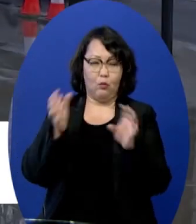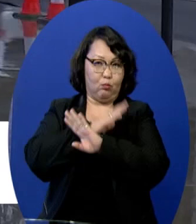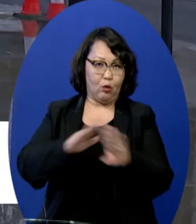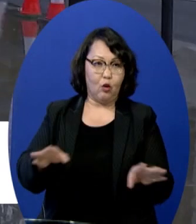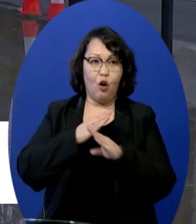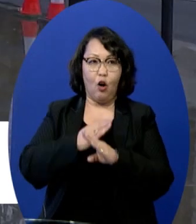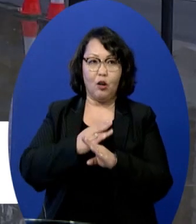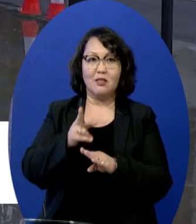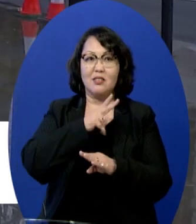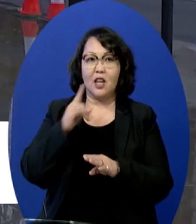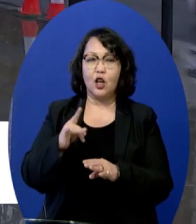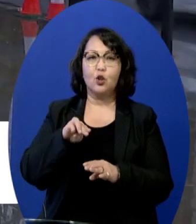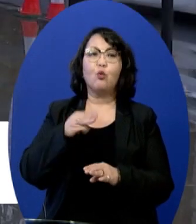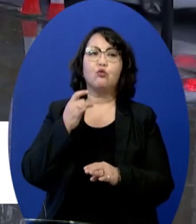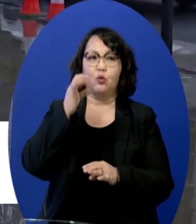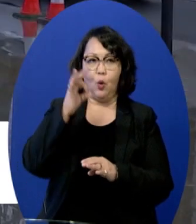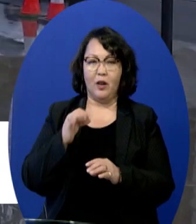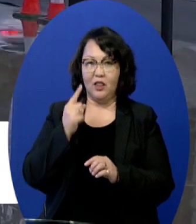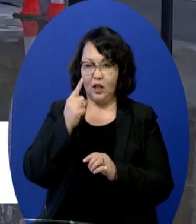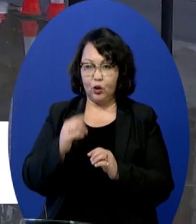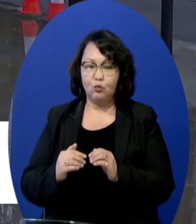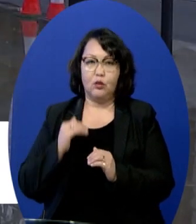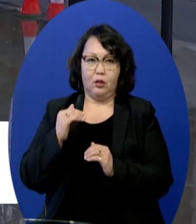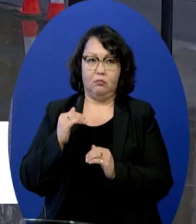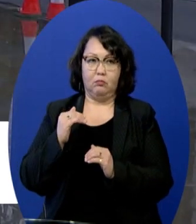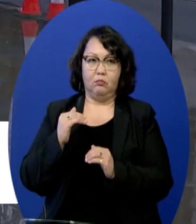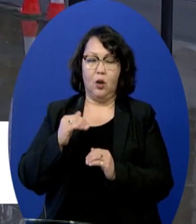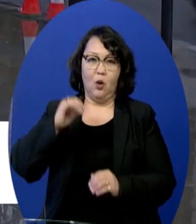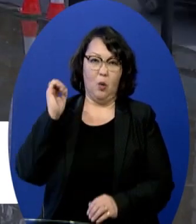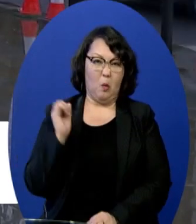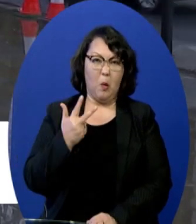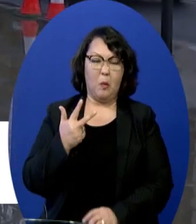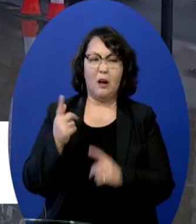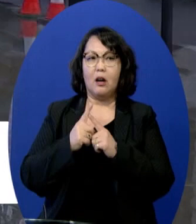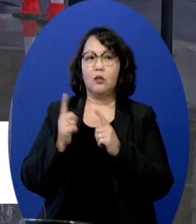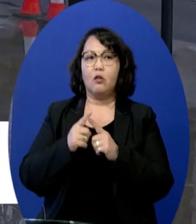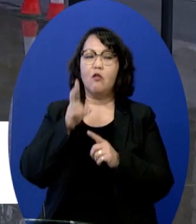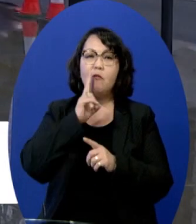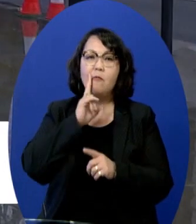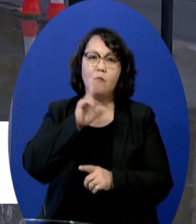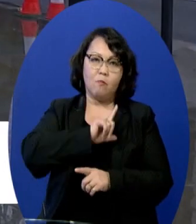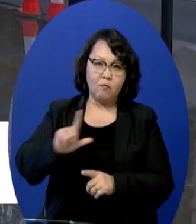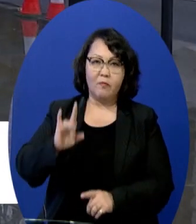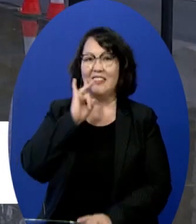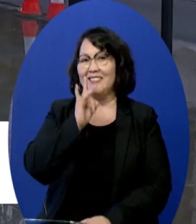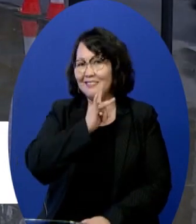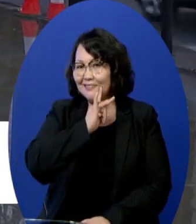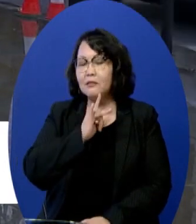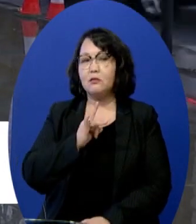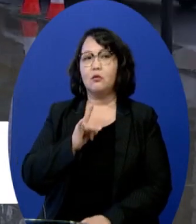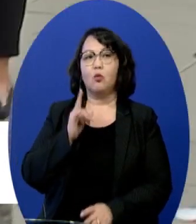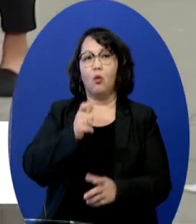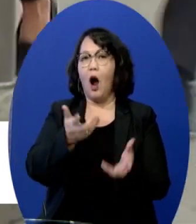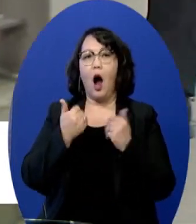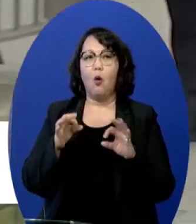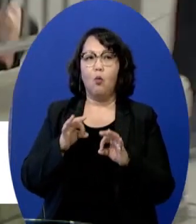нэг түвшнөр ахиулж байгааг зарласан юм. За 3 дугаар түвшний дэглэмийн дагуу нийтийн хоолны газрууд үйлчлүүлэгчид хүлэн авахгүйгээр